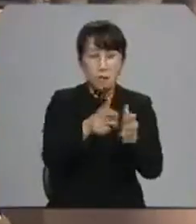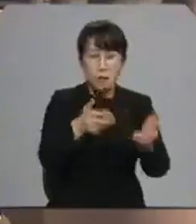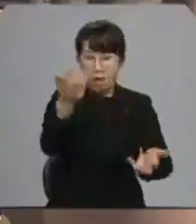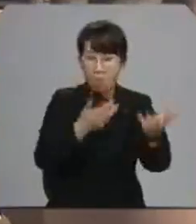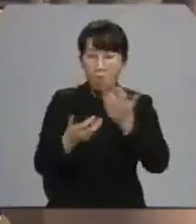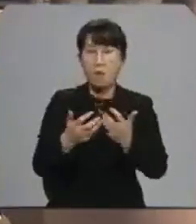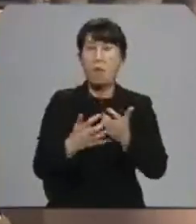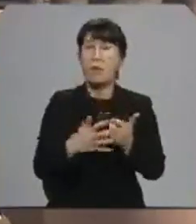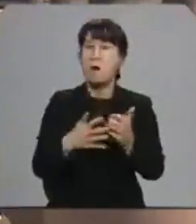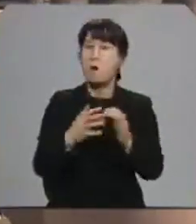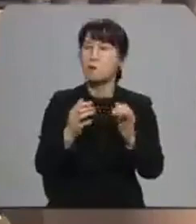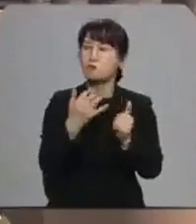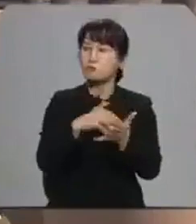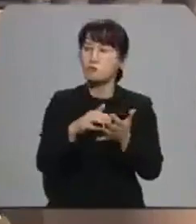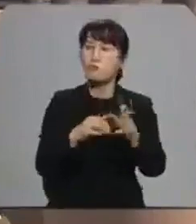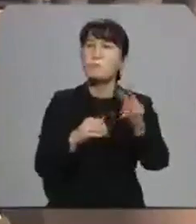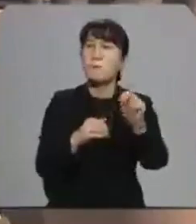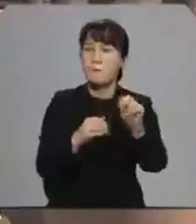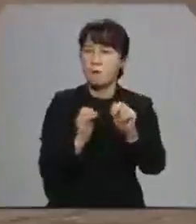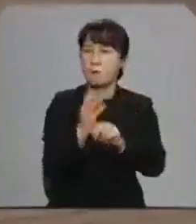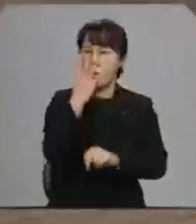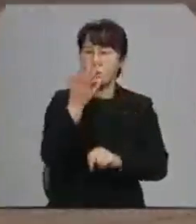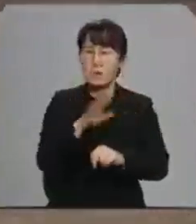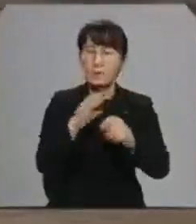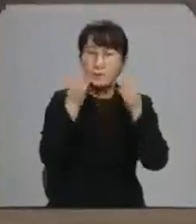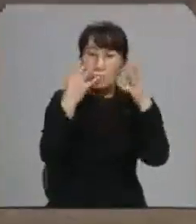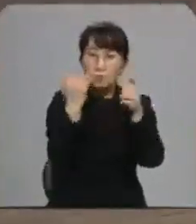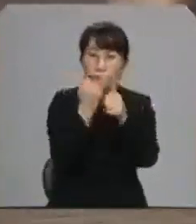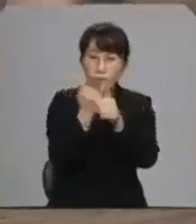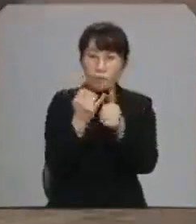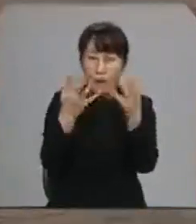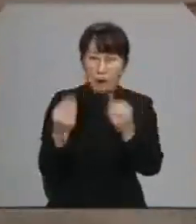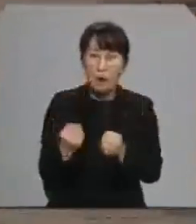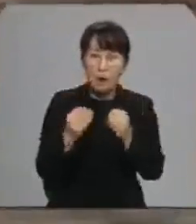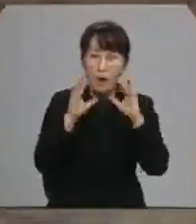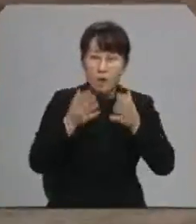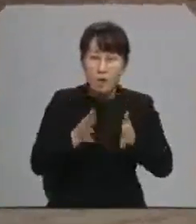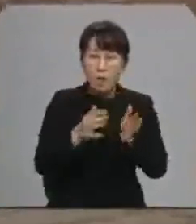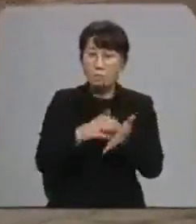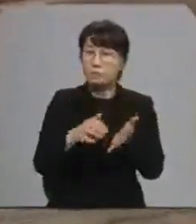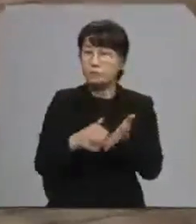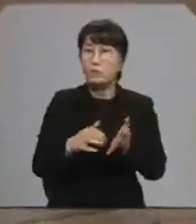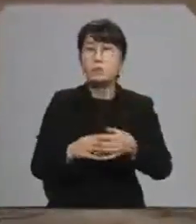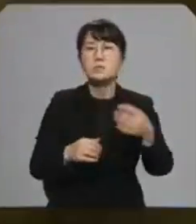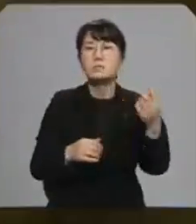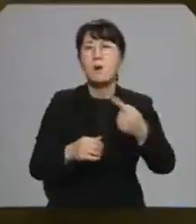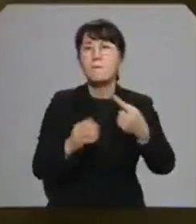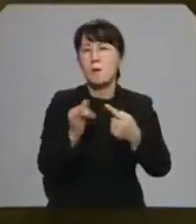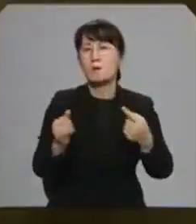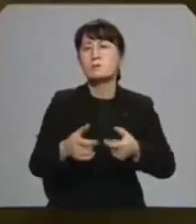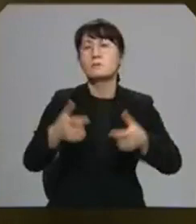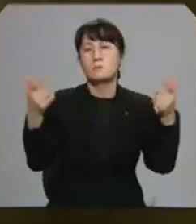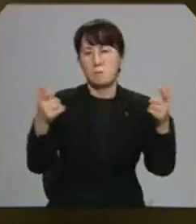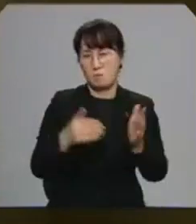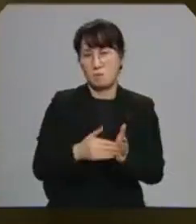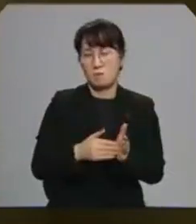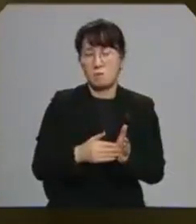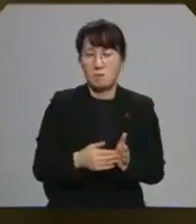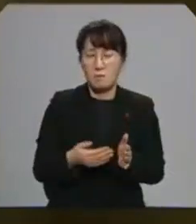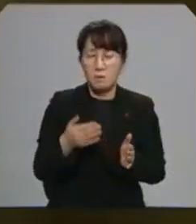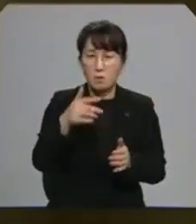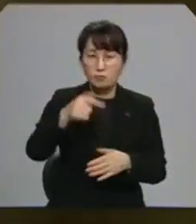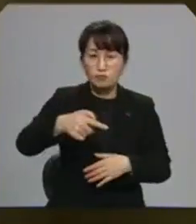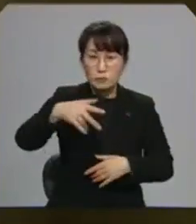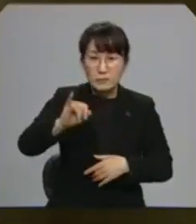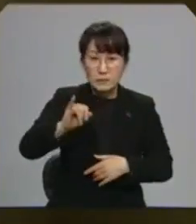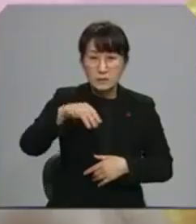돌파했는데 신혼부부가 많다 보니 영유아 수는 2년 만에 1,000명이나 늘었습니다. 이 때문에 구지면